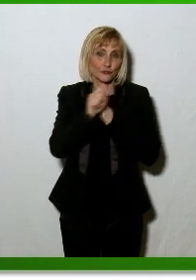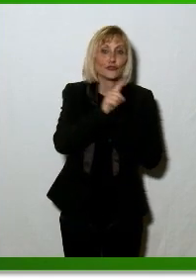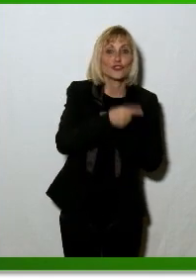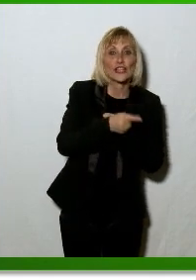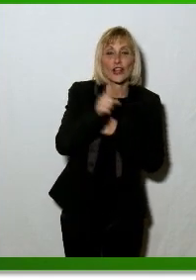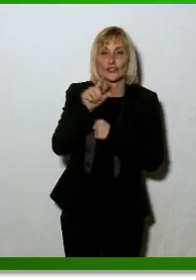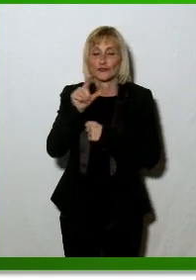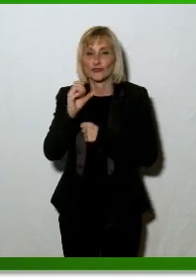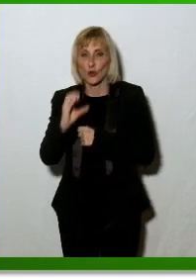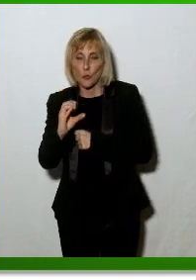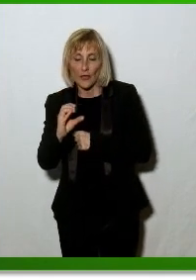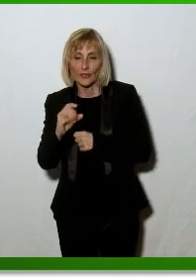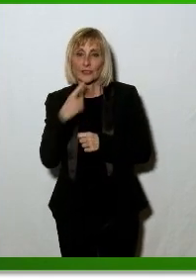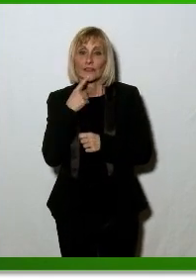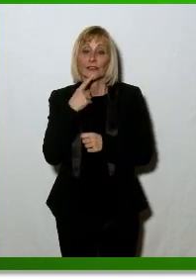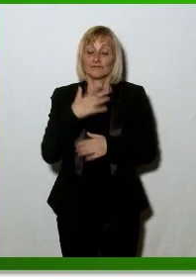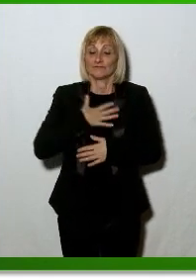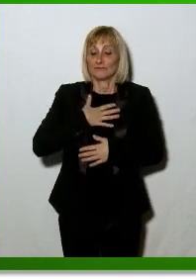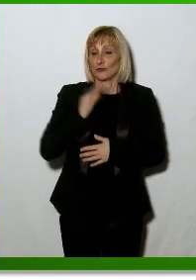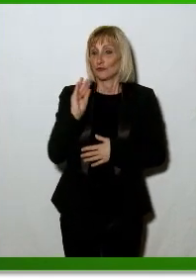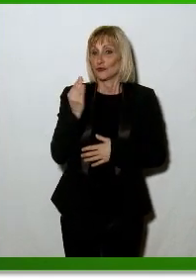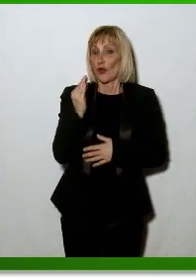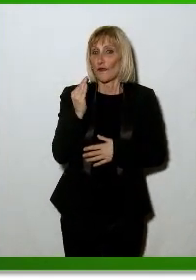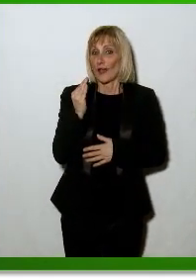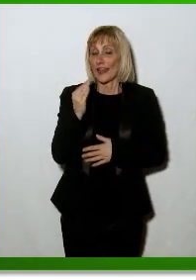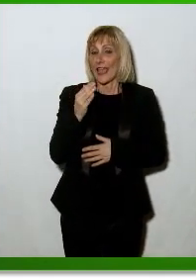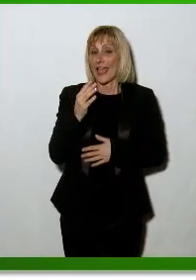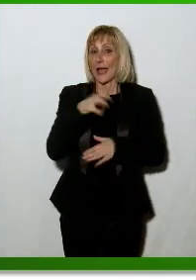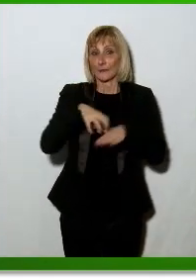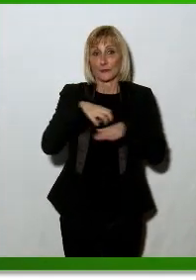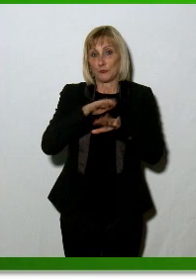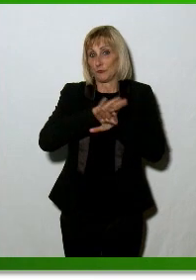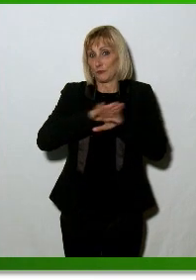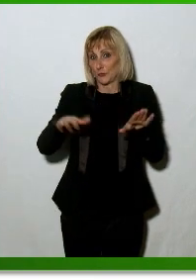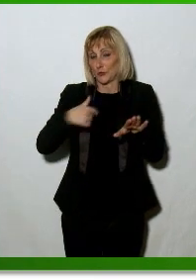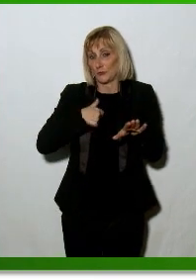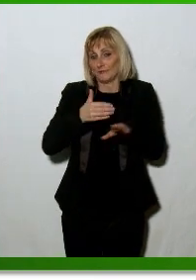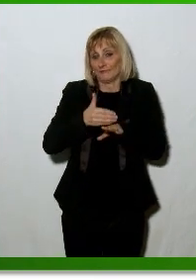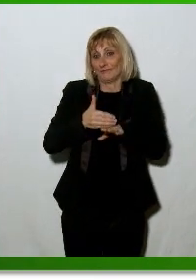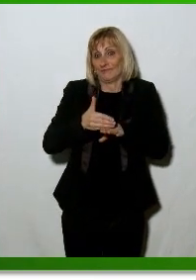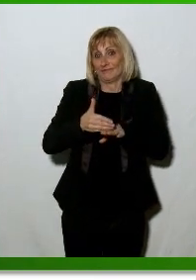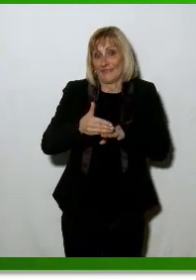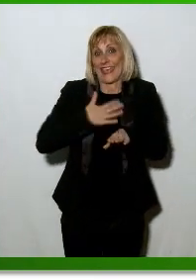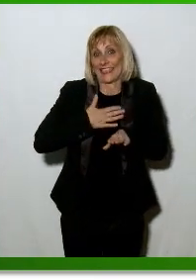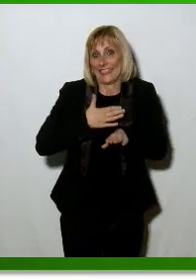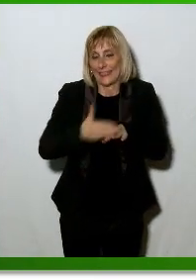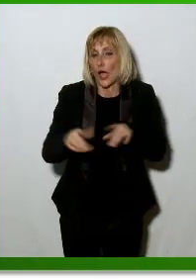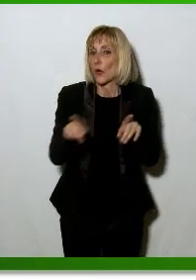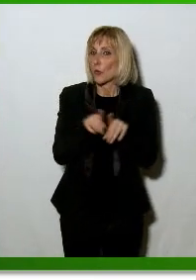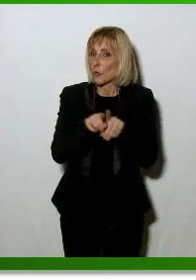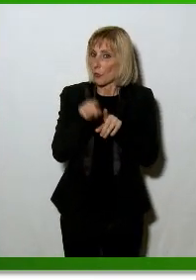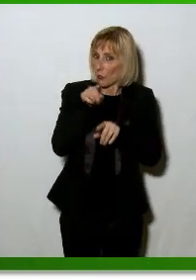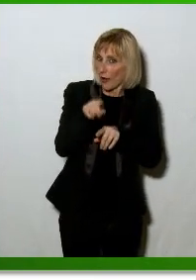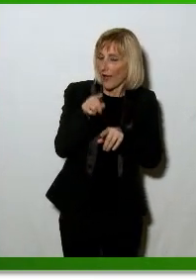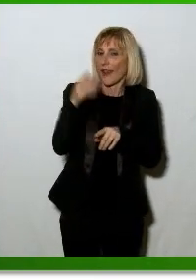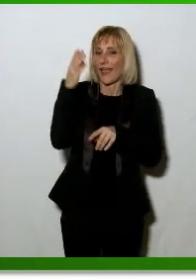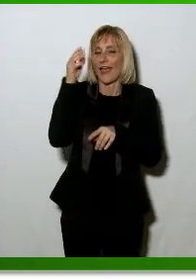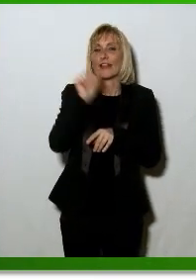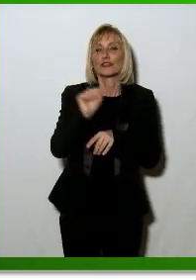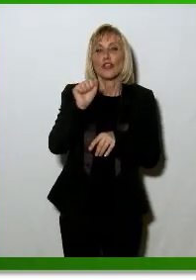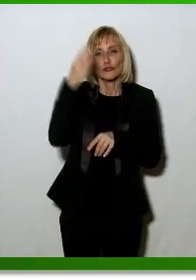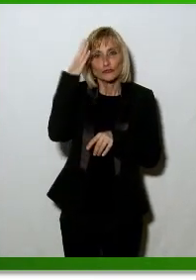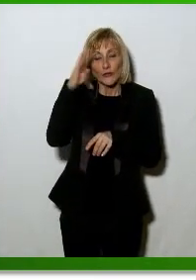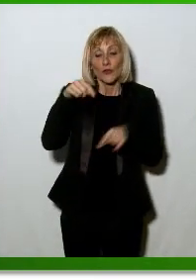considerato un giovane amministratore e quindi anche nel mio caso come per te a Genova Antonio Questa sarà la mia